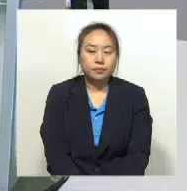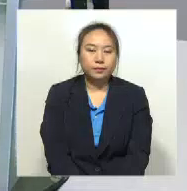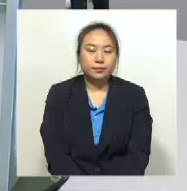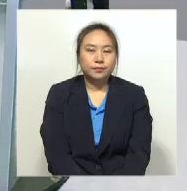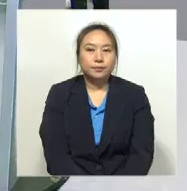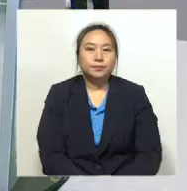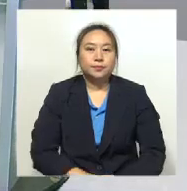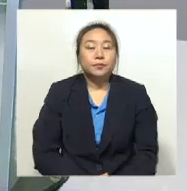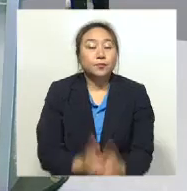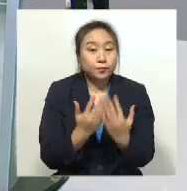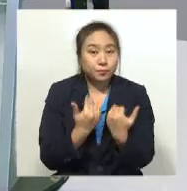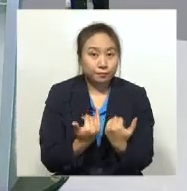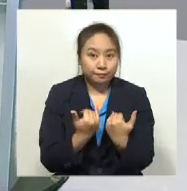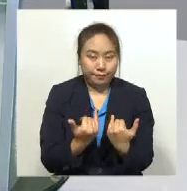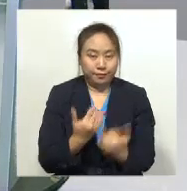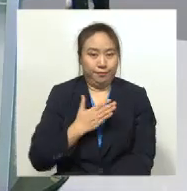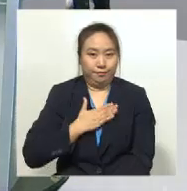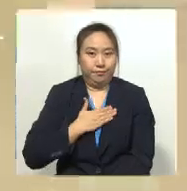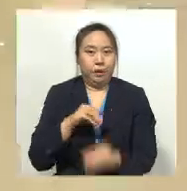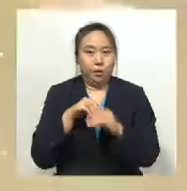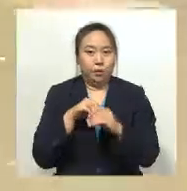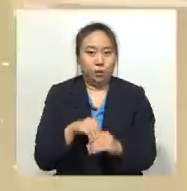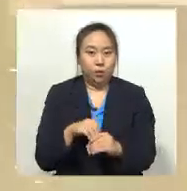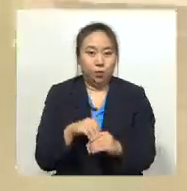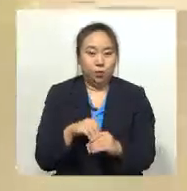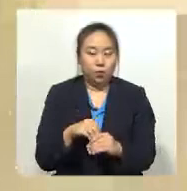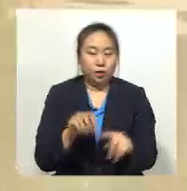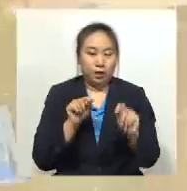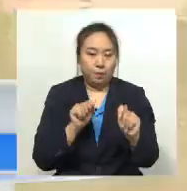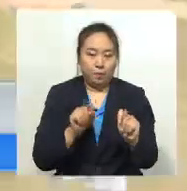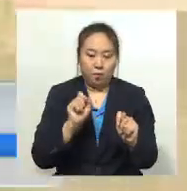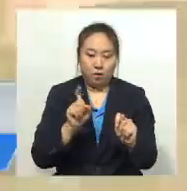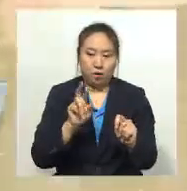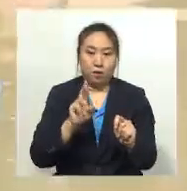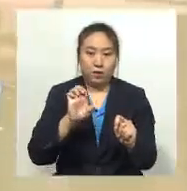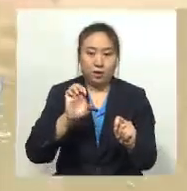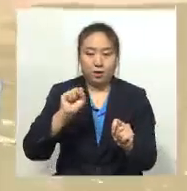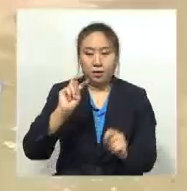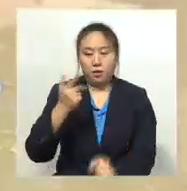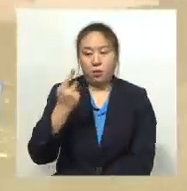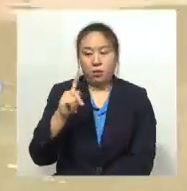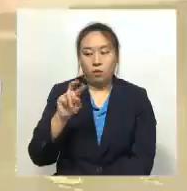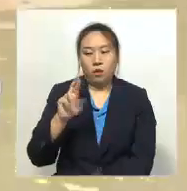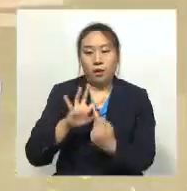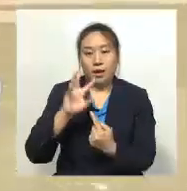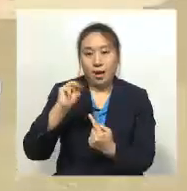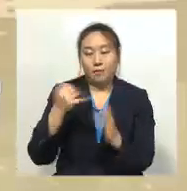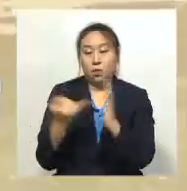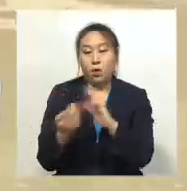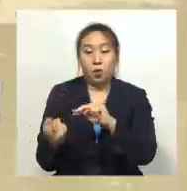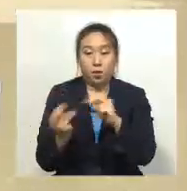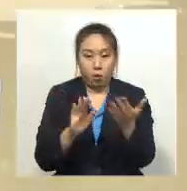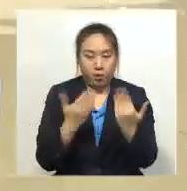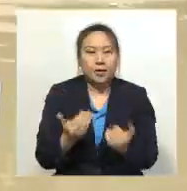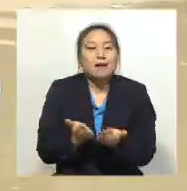ค่ะคุณปวินาคุณกรองแก้วคะตอนนี้ดิฉันอยู่ที่ตำบลศรีสงครามนะคะอำเภอศรีสงครามจังหวัดนครพนมค่ะอยู่บนเรือ